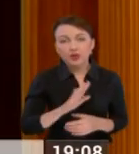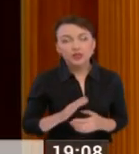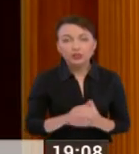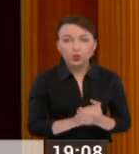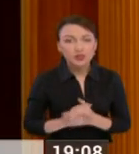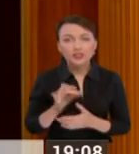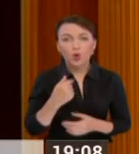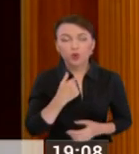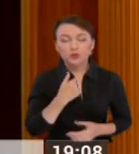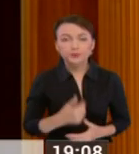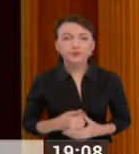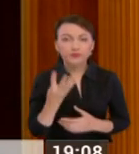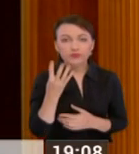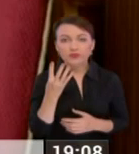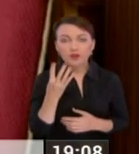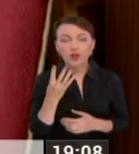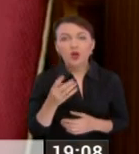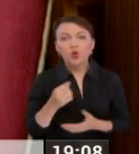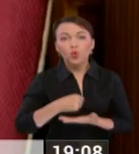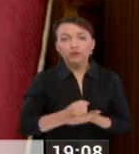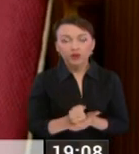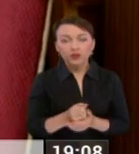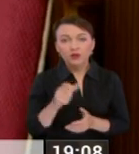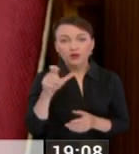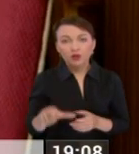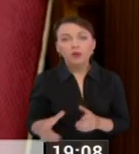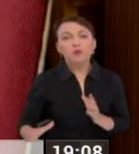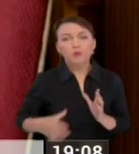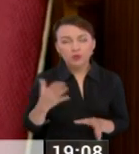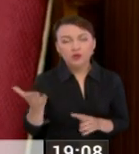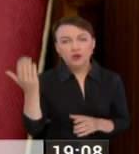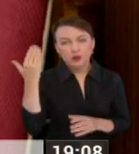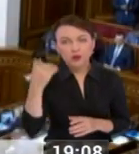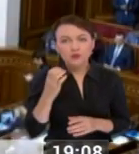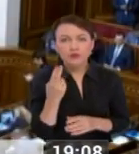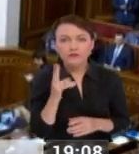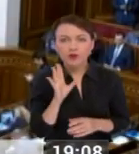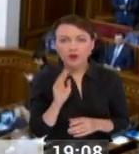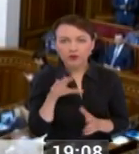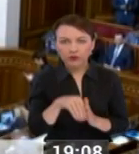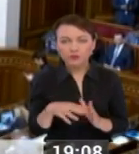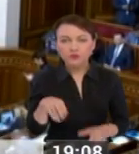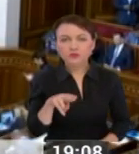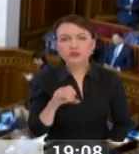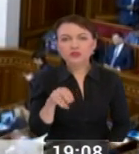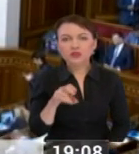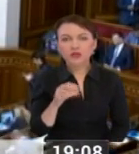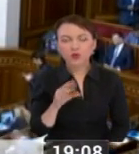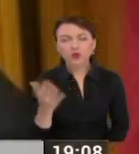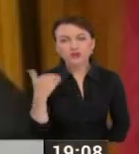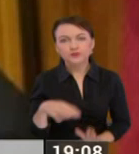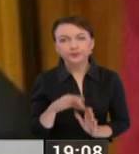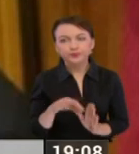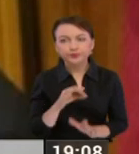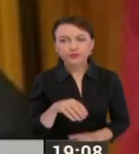та «Голосу». 4 з ухвалених кандидатур були у попередньому складі ЦВК. Це Олег Діденко, раніше він обирався за